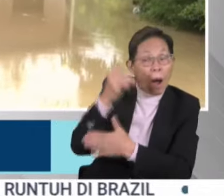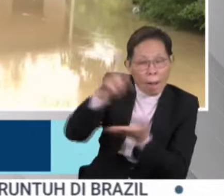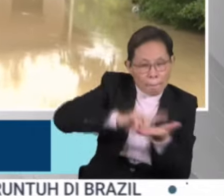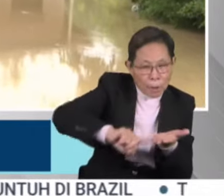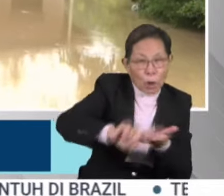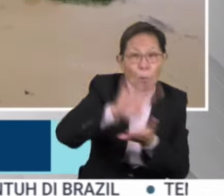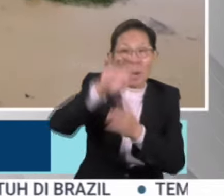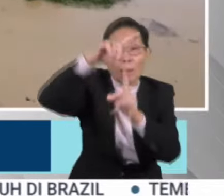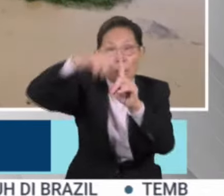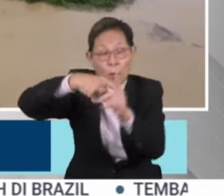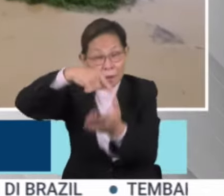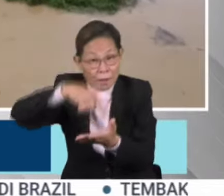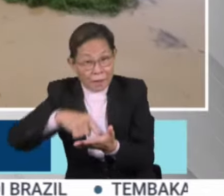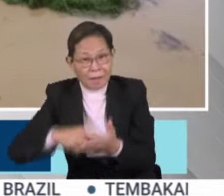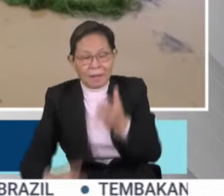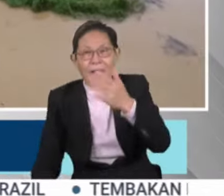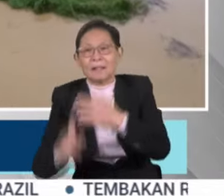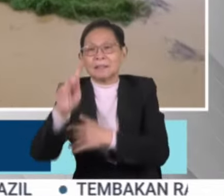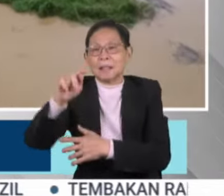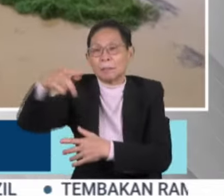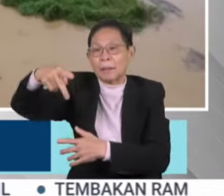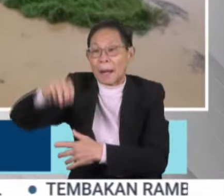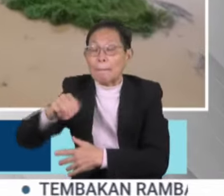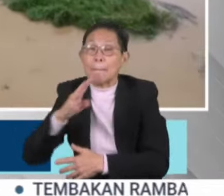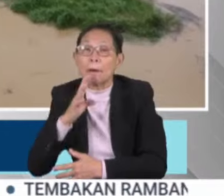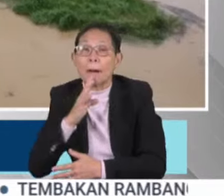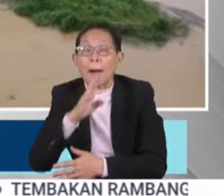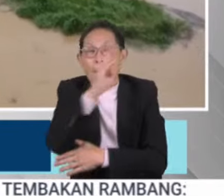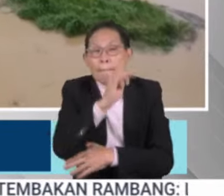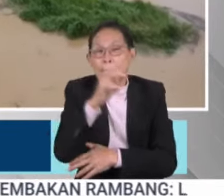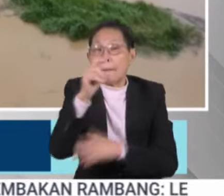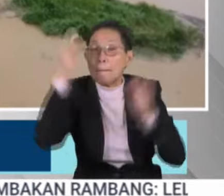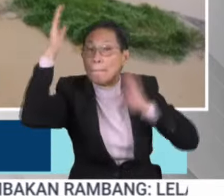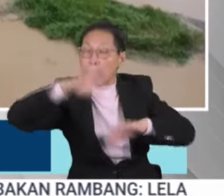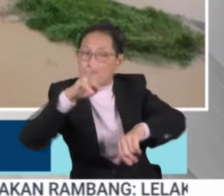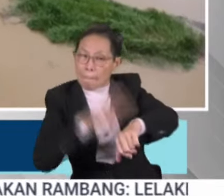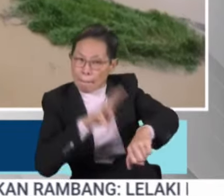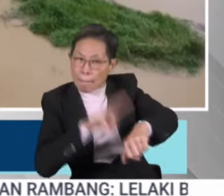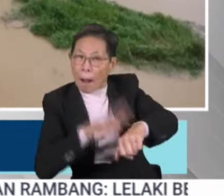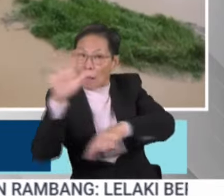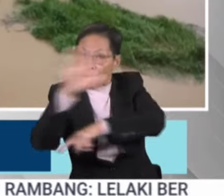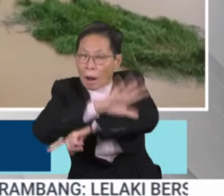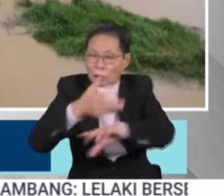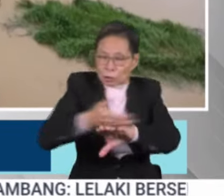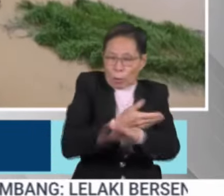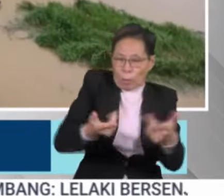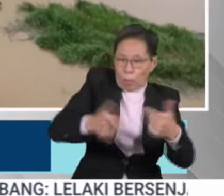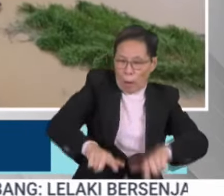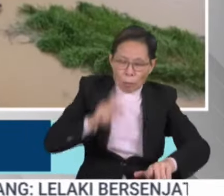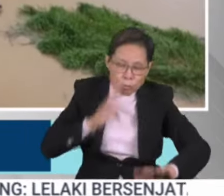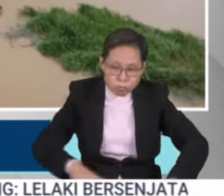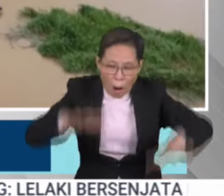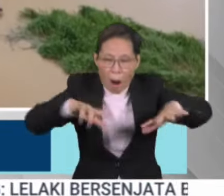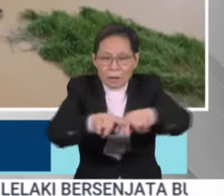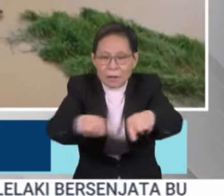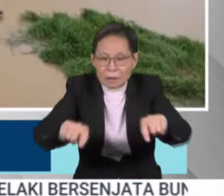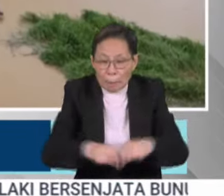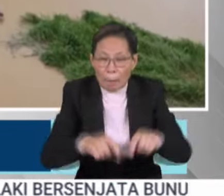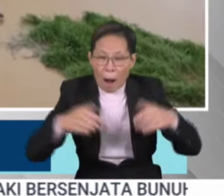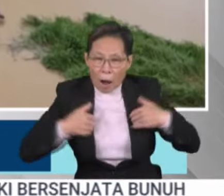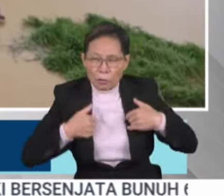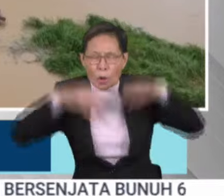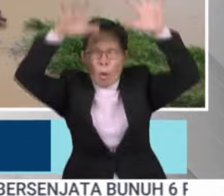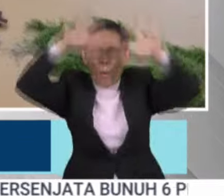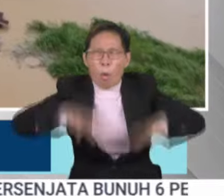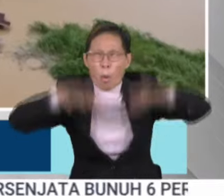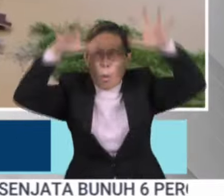minggu keempat bulan ini. Timbalan Perdana Menteri berkata Met Malaysia akan memberi amaran 5 hari sebelum berlaku banjir di kawasan yang mengalami